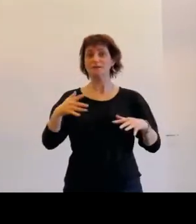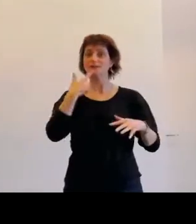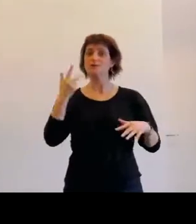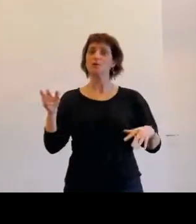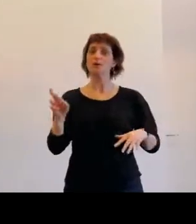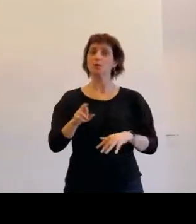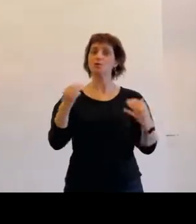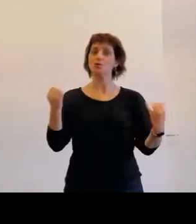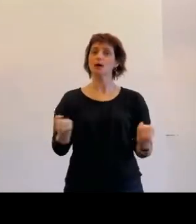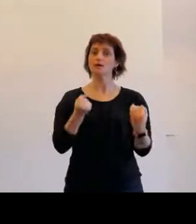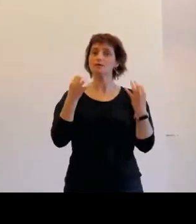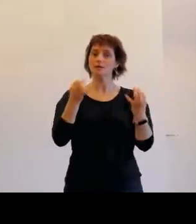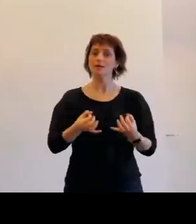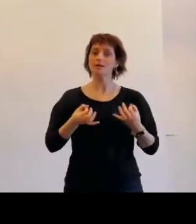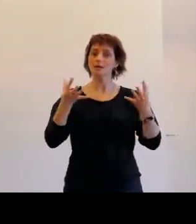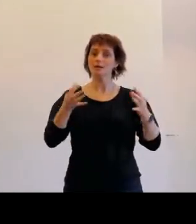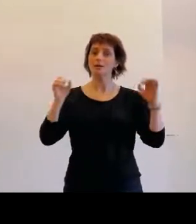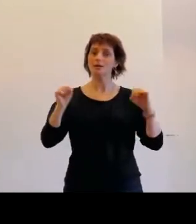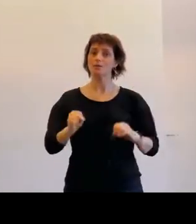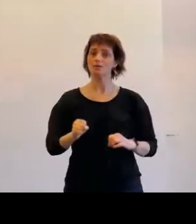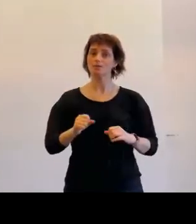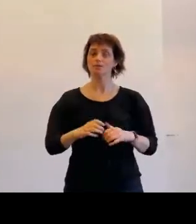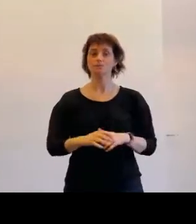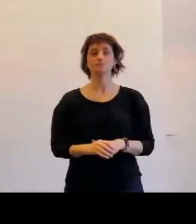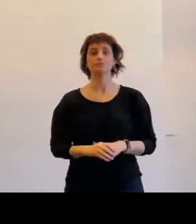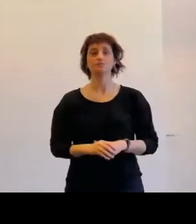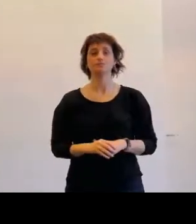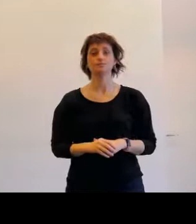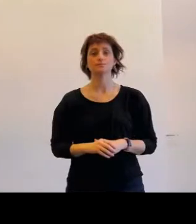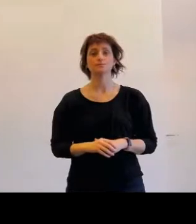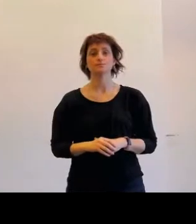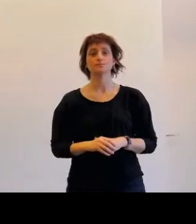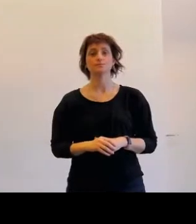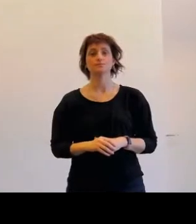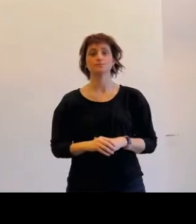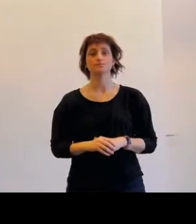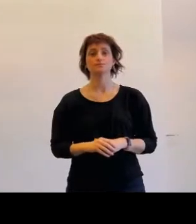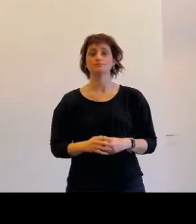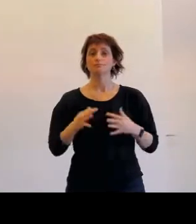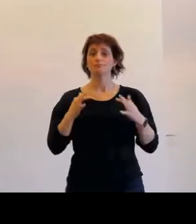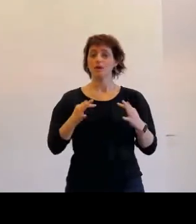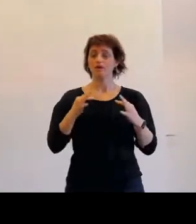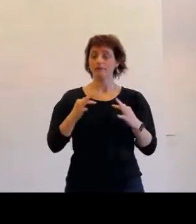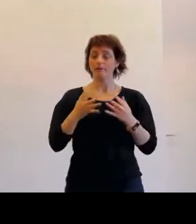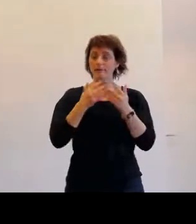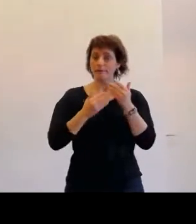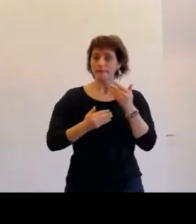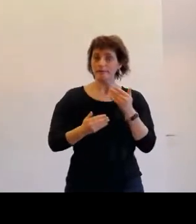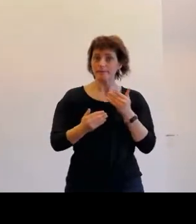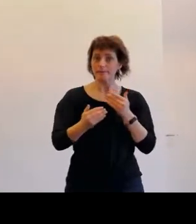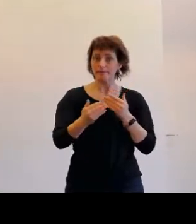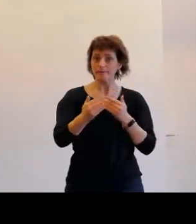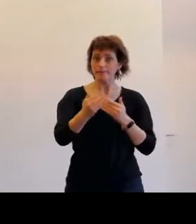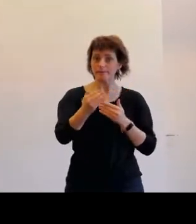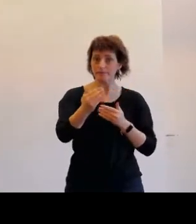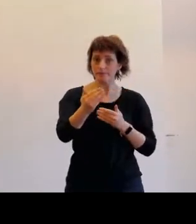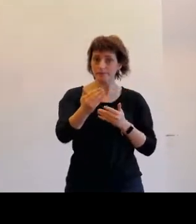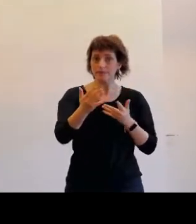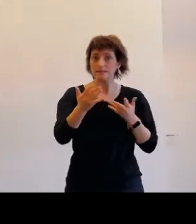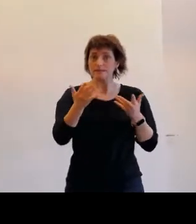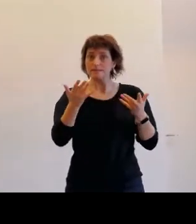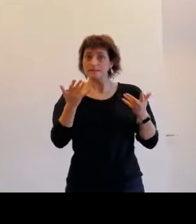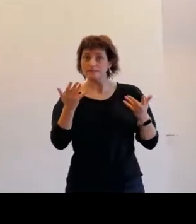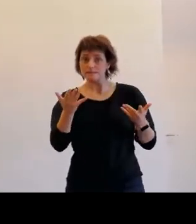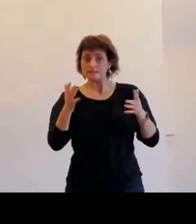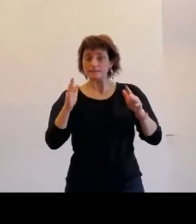sous réserve que cette normalisation se poursuive, nous puissions reprendre